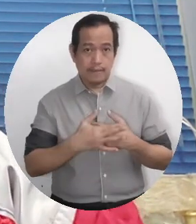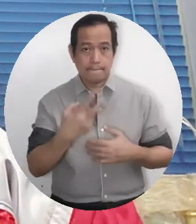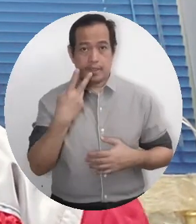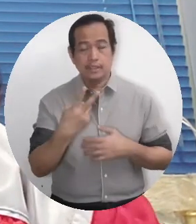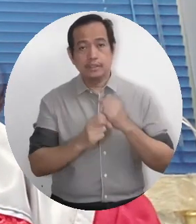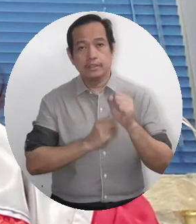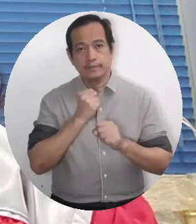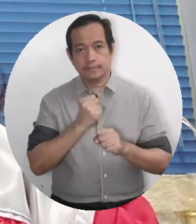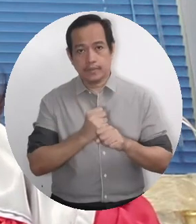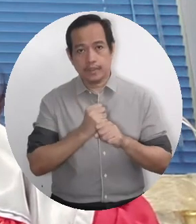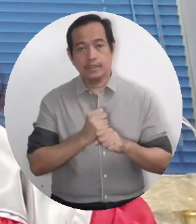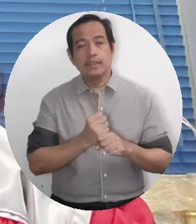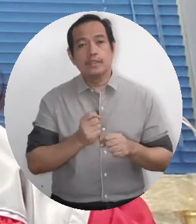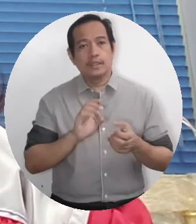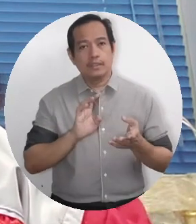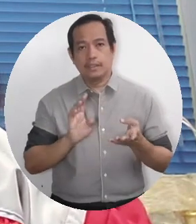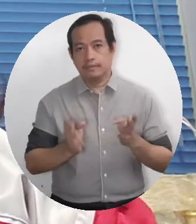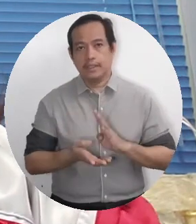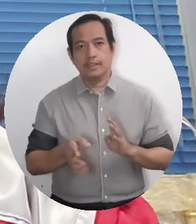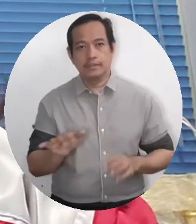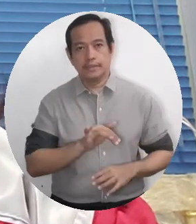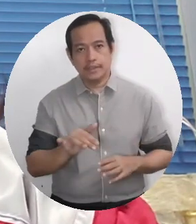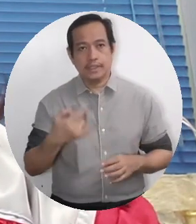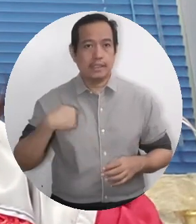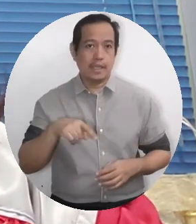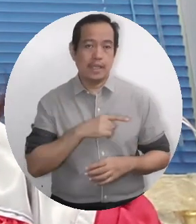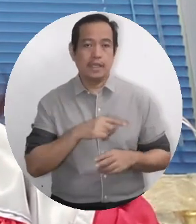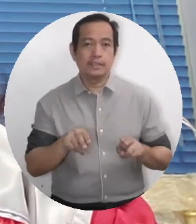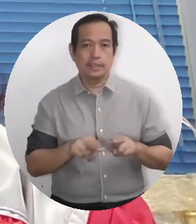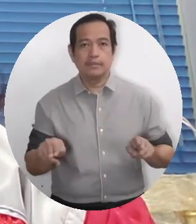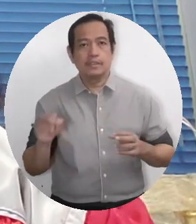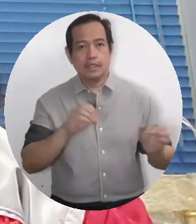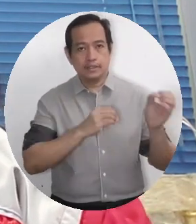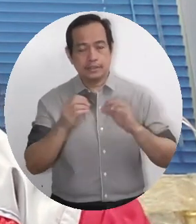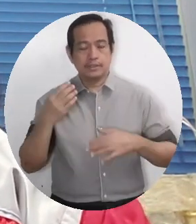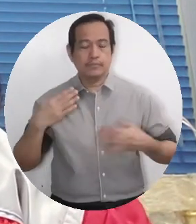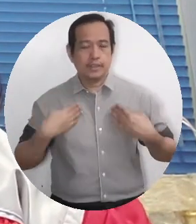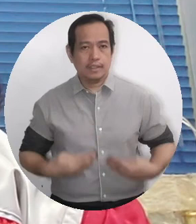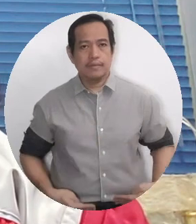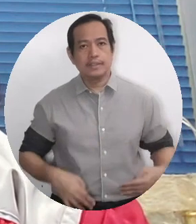that after 2 years old para din silang para din silang tayo, ang